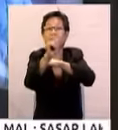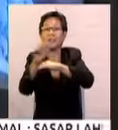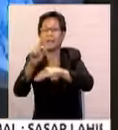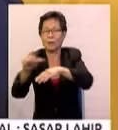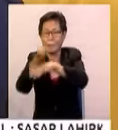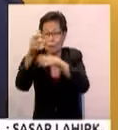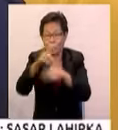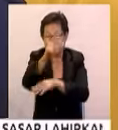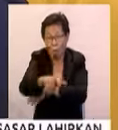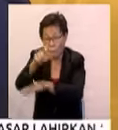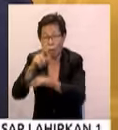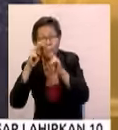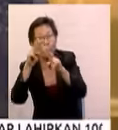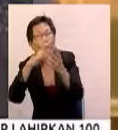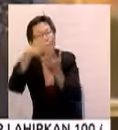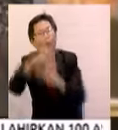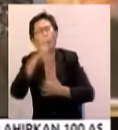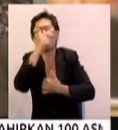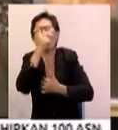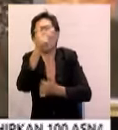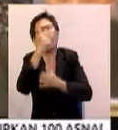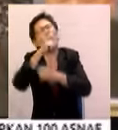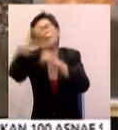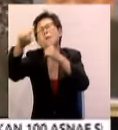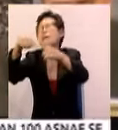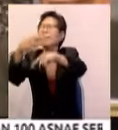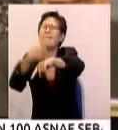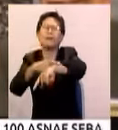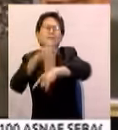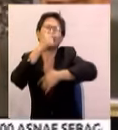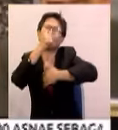boleh menonton program kegemaran mereka pada bila-bila